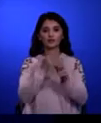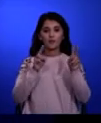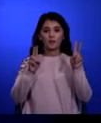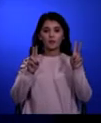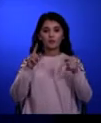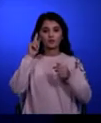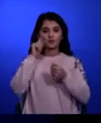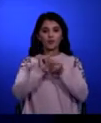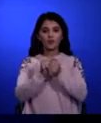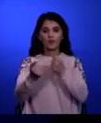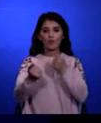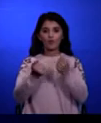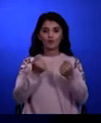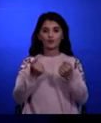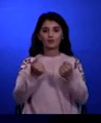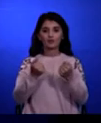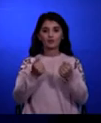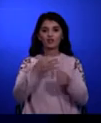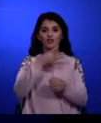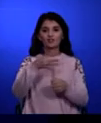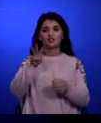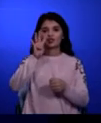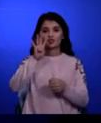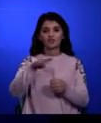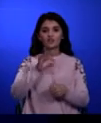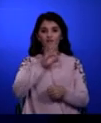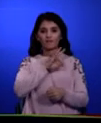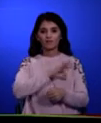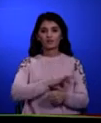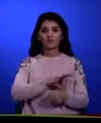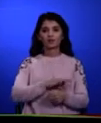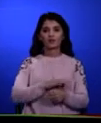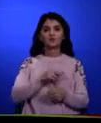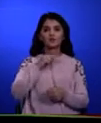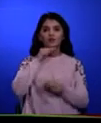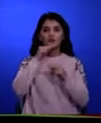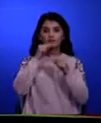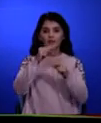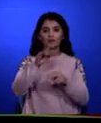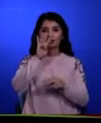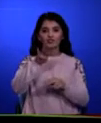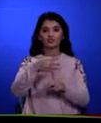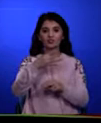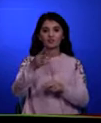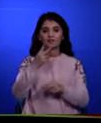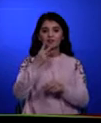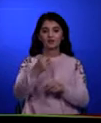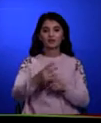mustahkamlashda sizlar bilan jadvaldan foydalansak. Marhamat, diqqatimizni jadvalga